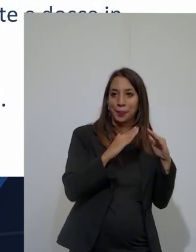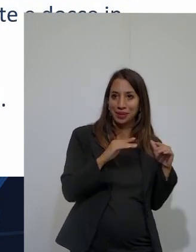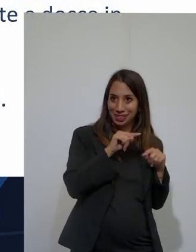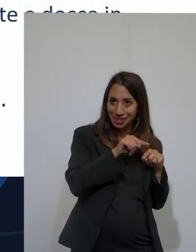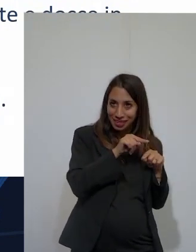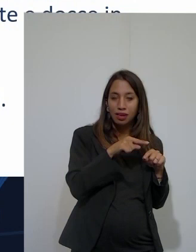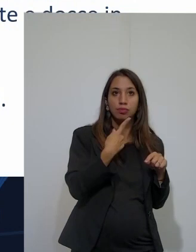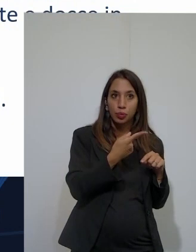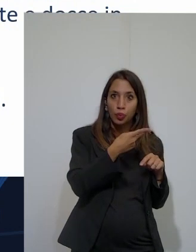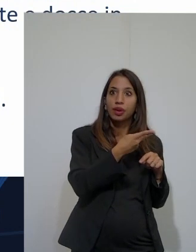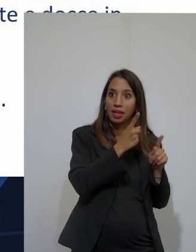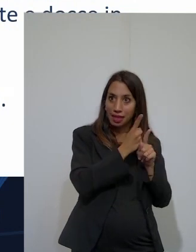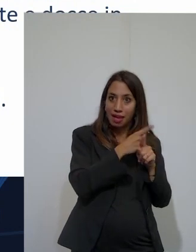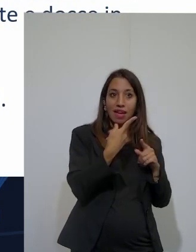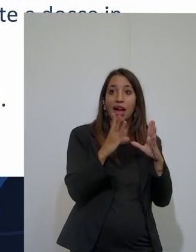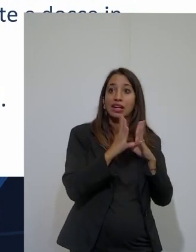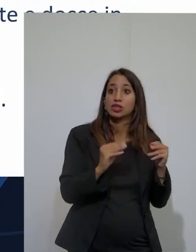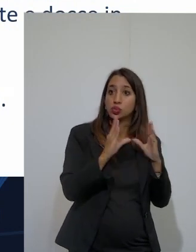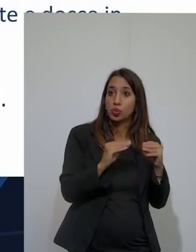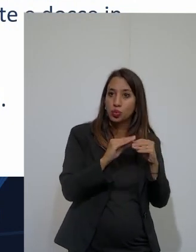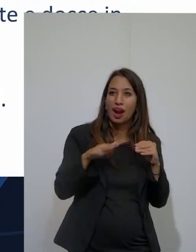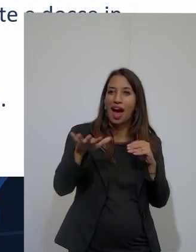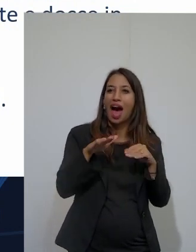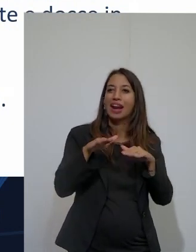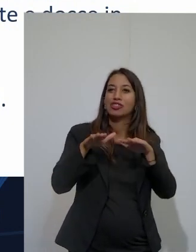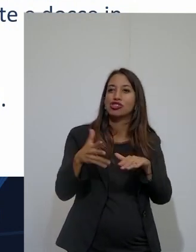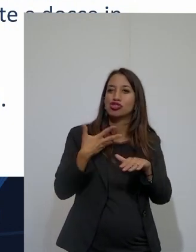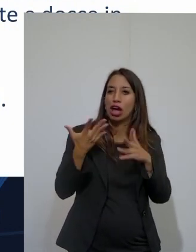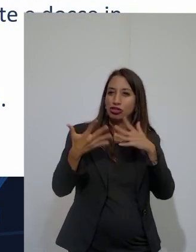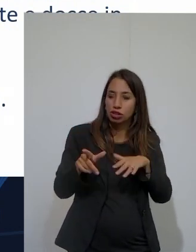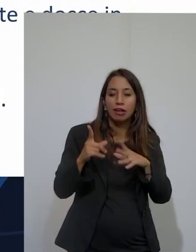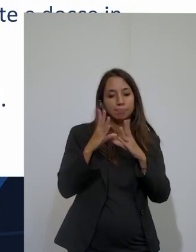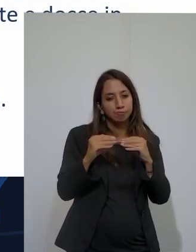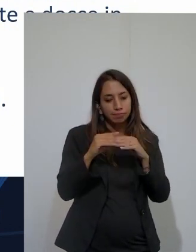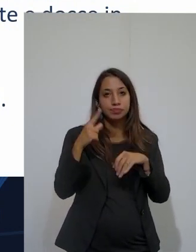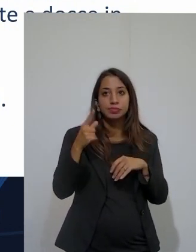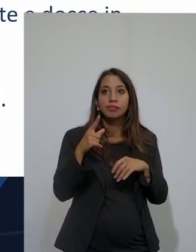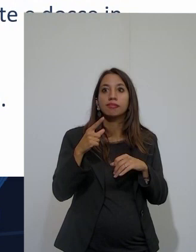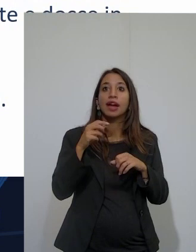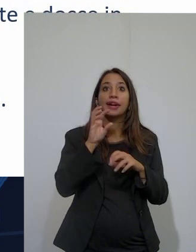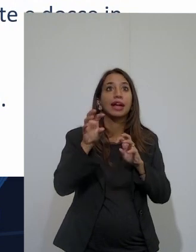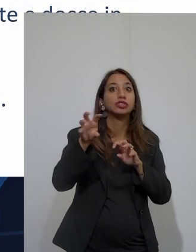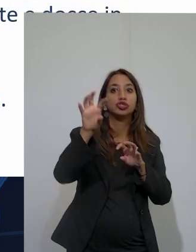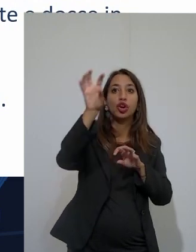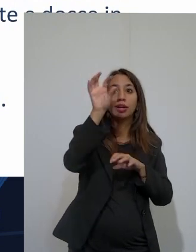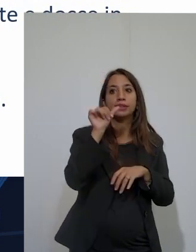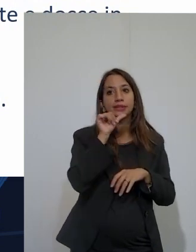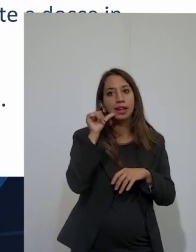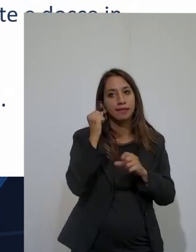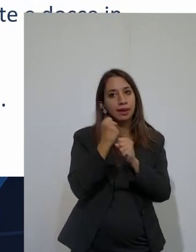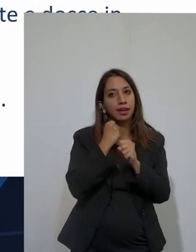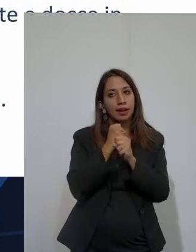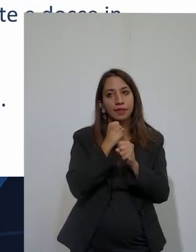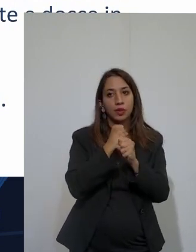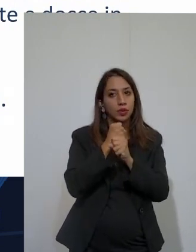ristrutturare quelle che ci sono già e anche fare un lavoro a livello regionale per consentire alle